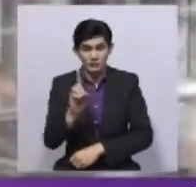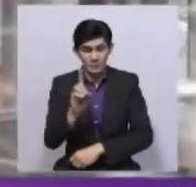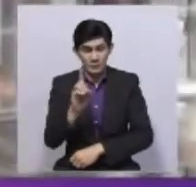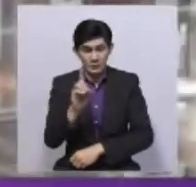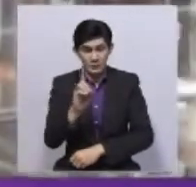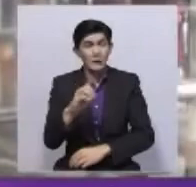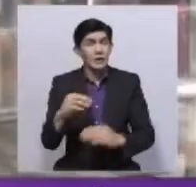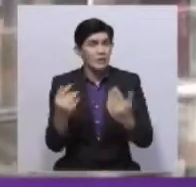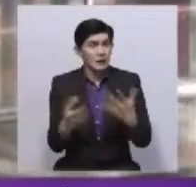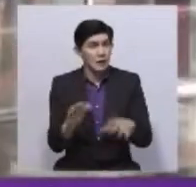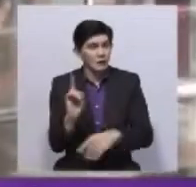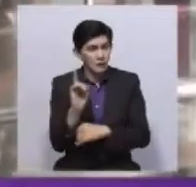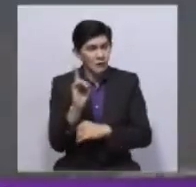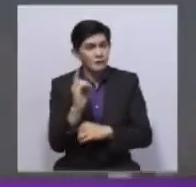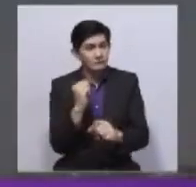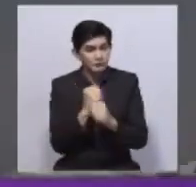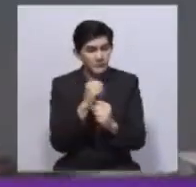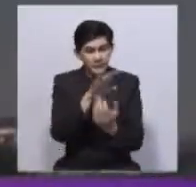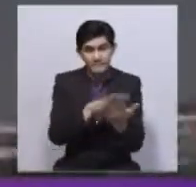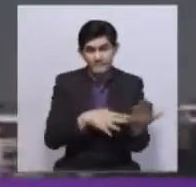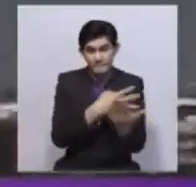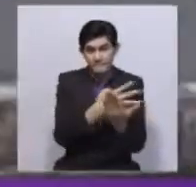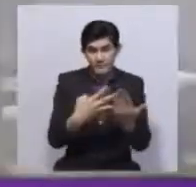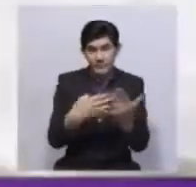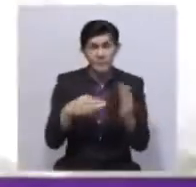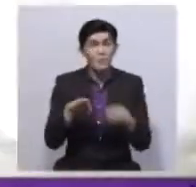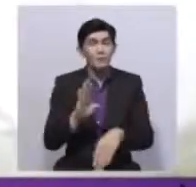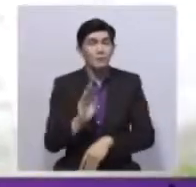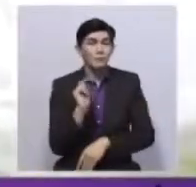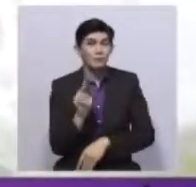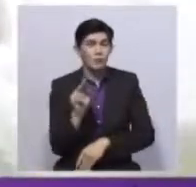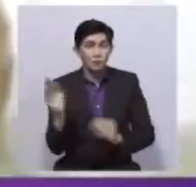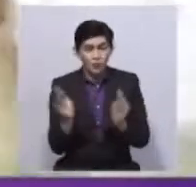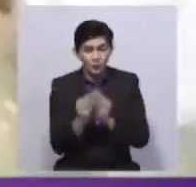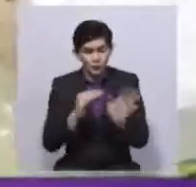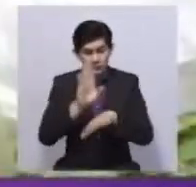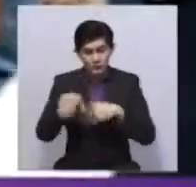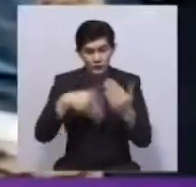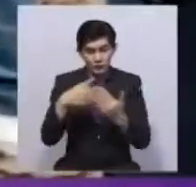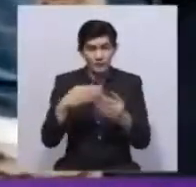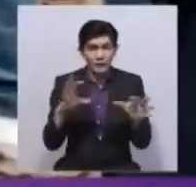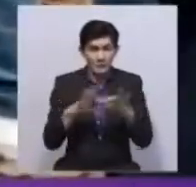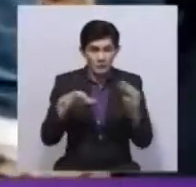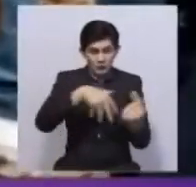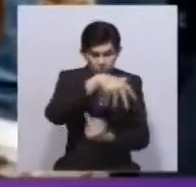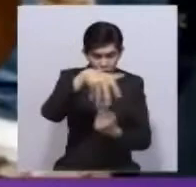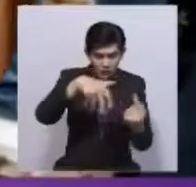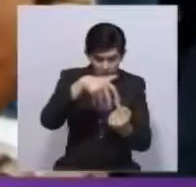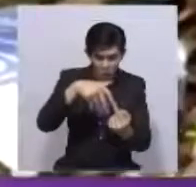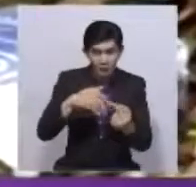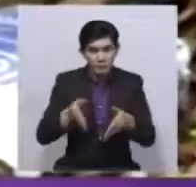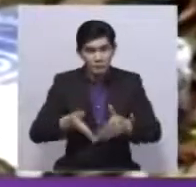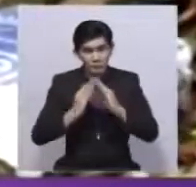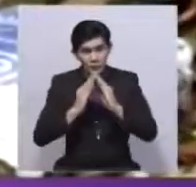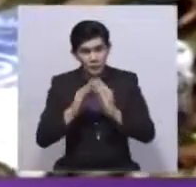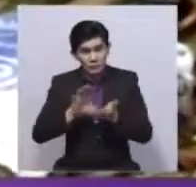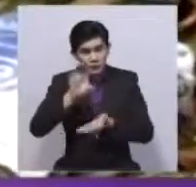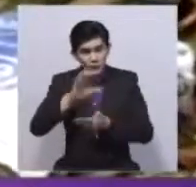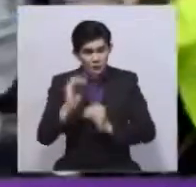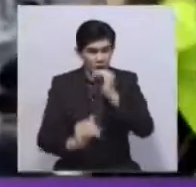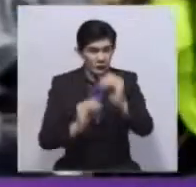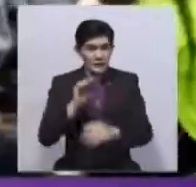2561โดยระหว่างนั้นจะเริ่มจัดทำแผนแม่บทรวมอาทิด้านสิ่งแวดล้อมโดยจะมีการจัดตั้งกองทุนพัฒ